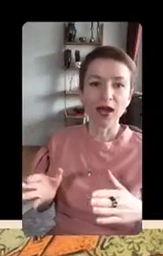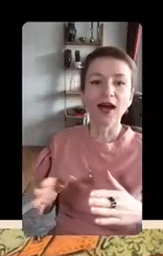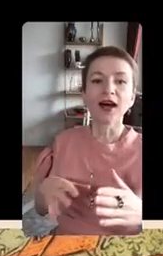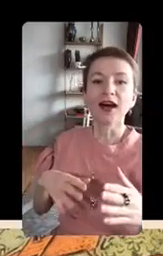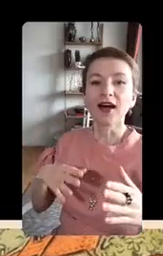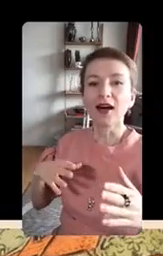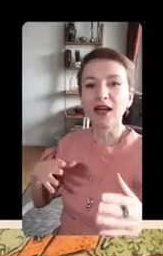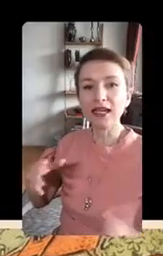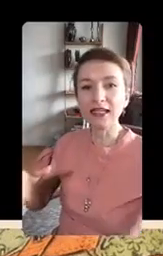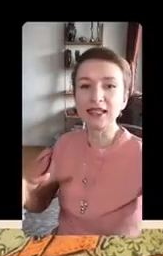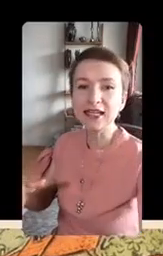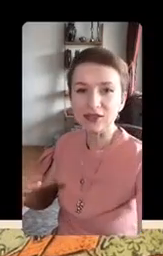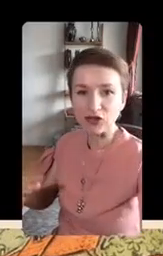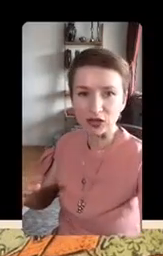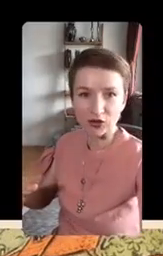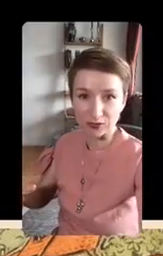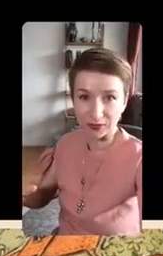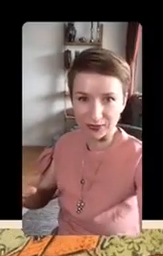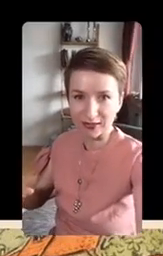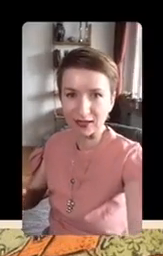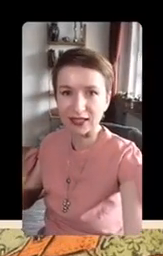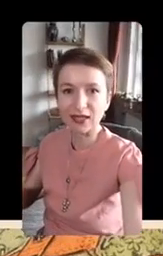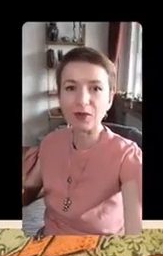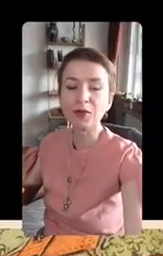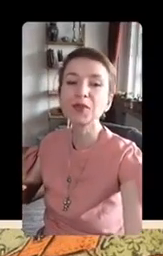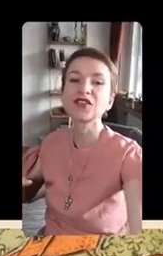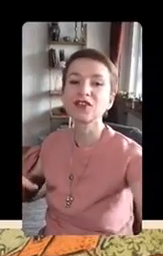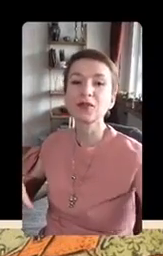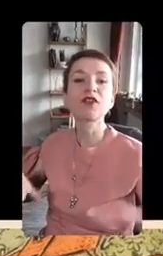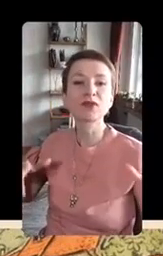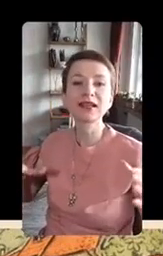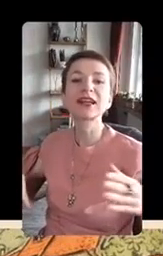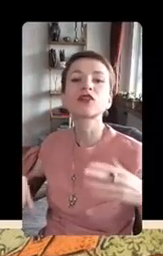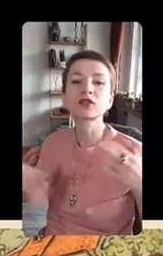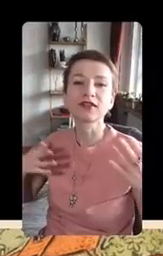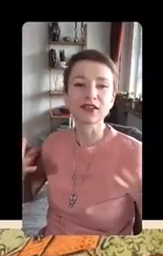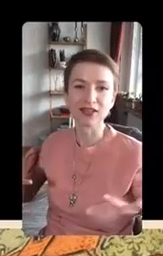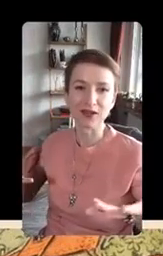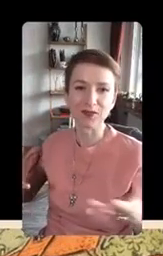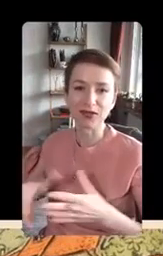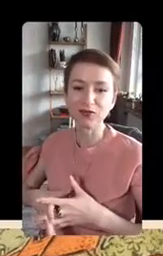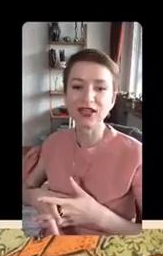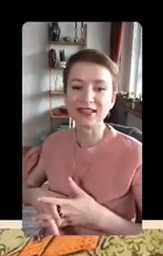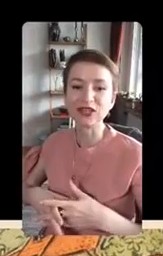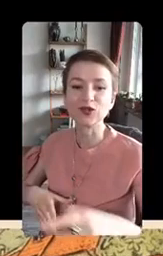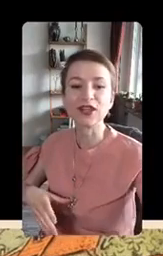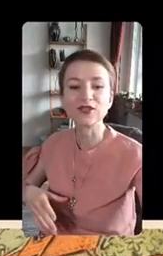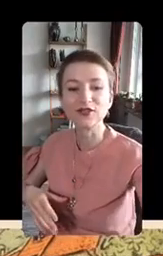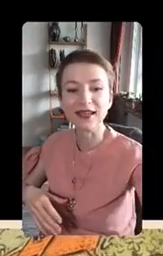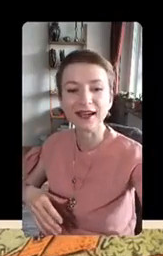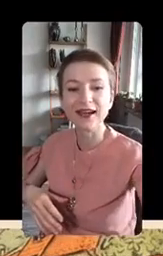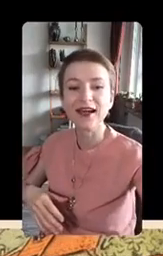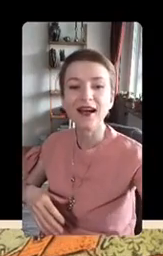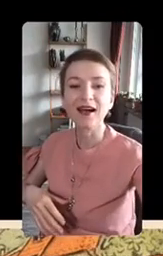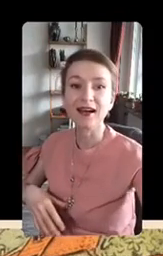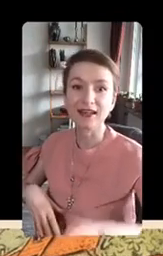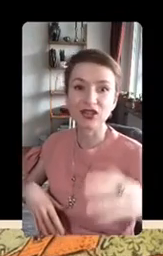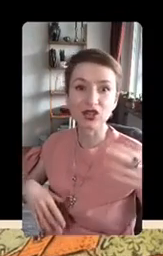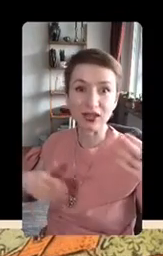смотрите, я сегодня хочу экспериментировать и попробовать с вами формат короткого эфира, потому что я знаю, что у нас у